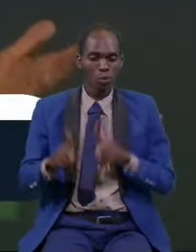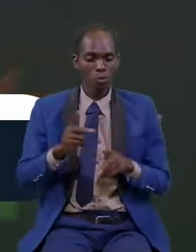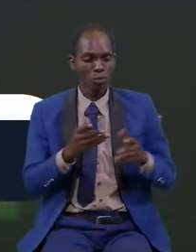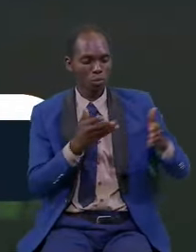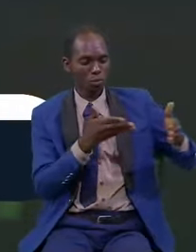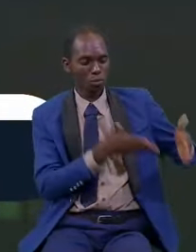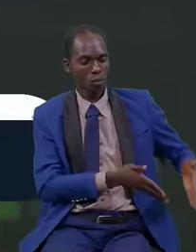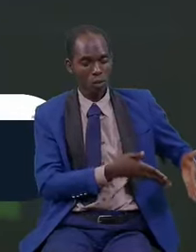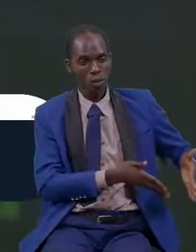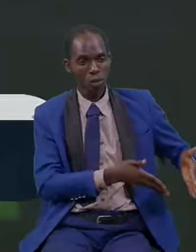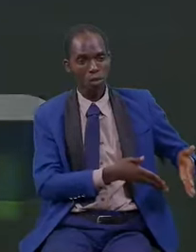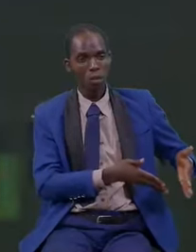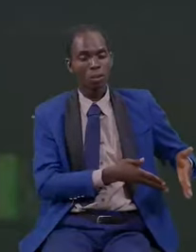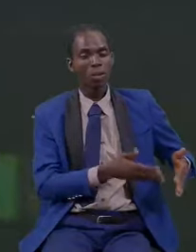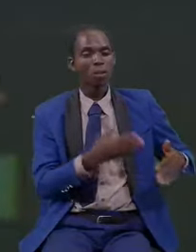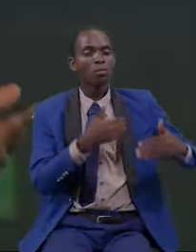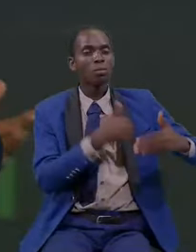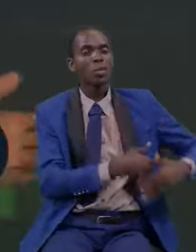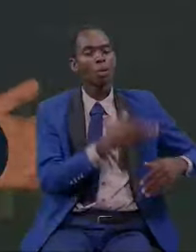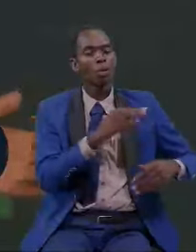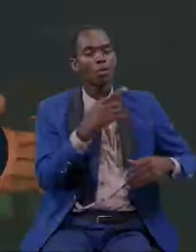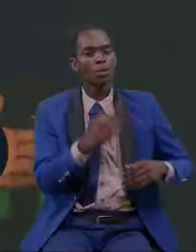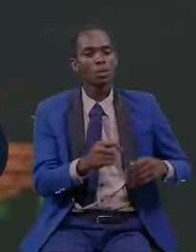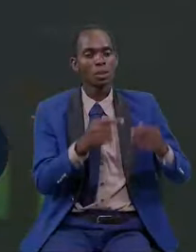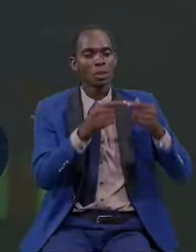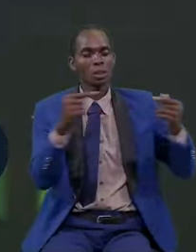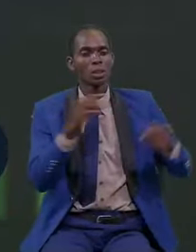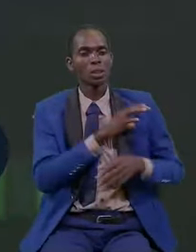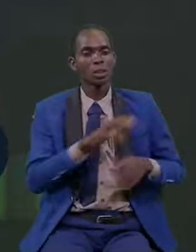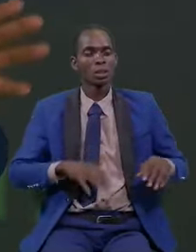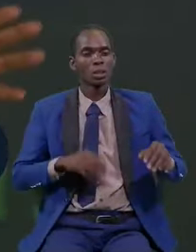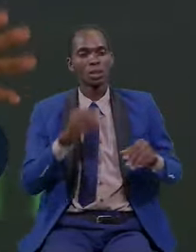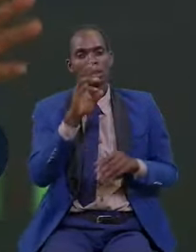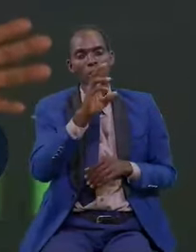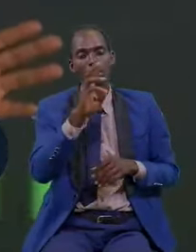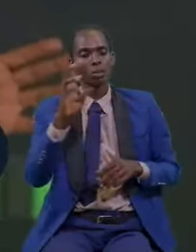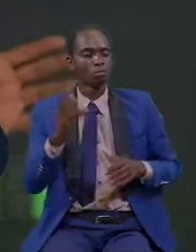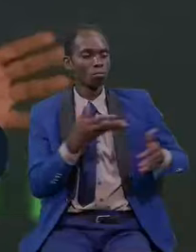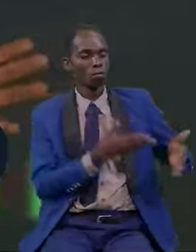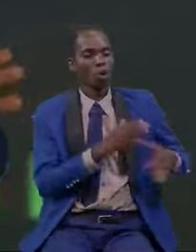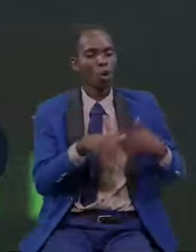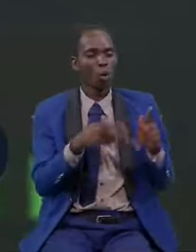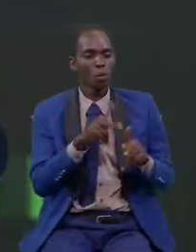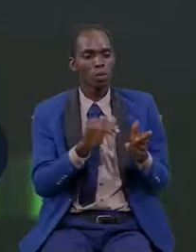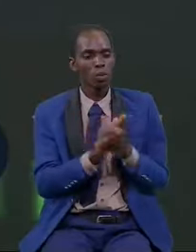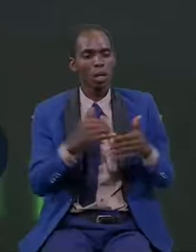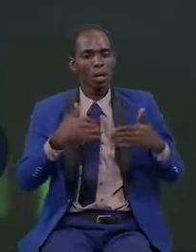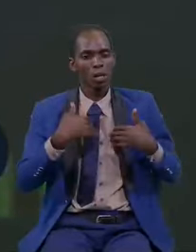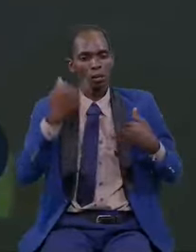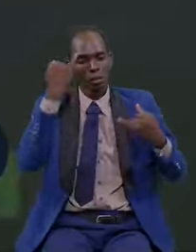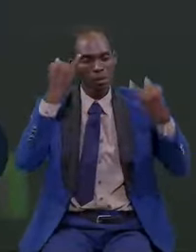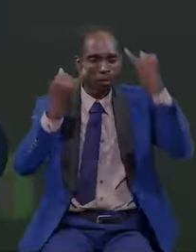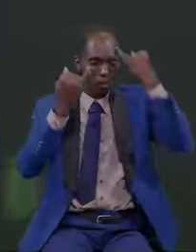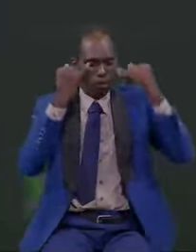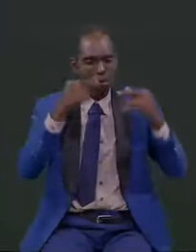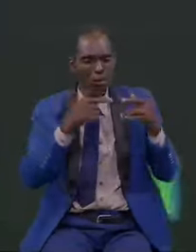l'Antéchrist, tous ces gens, du côté des idéologies contraires à Christ, ils combattront